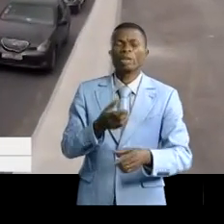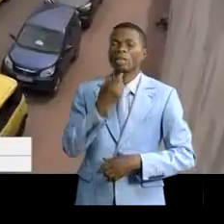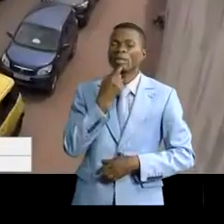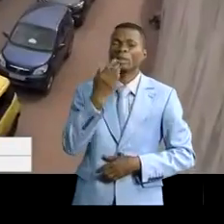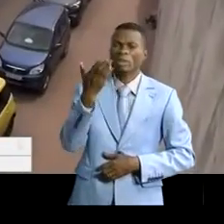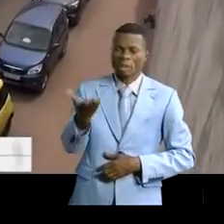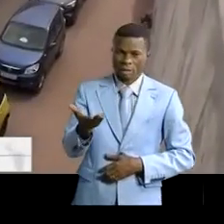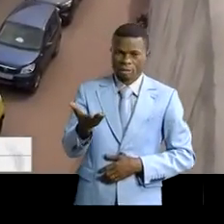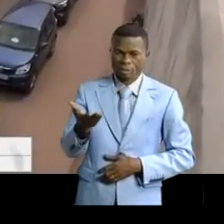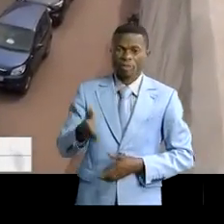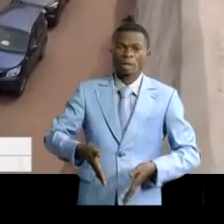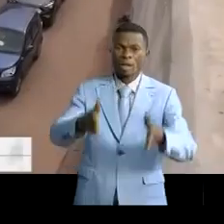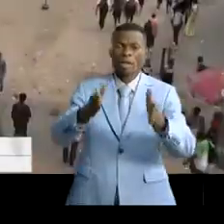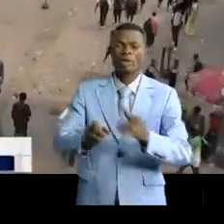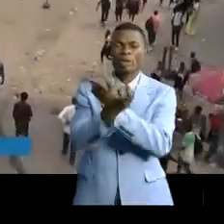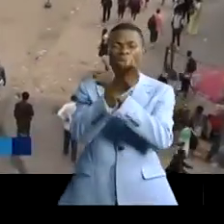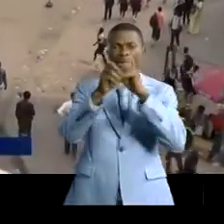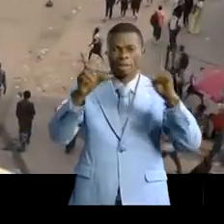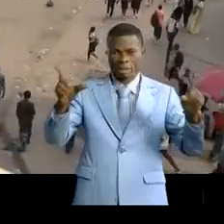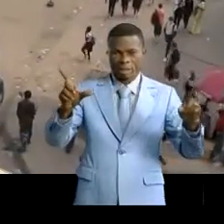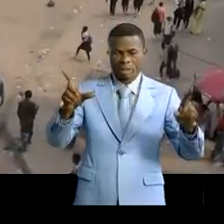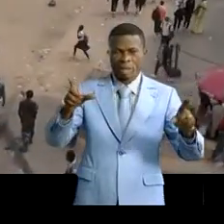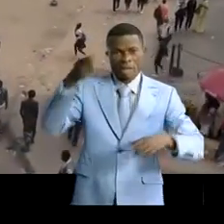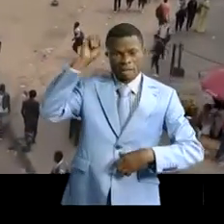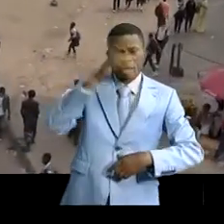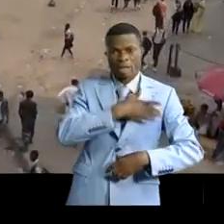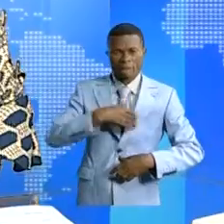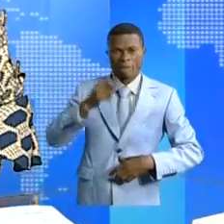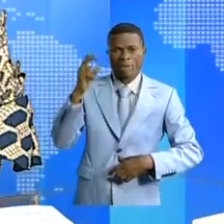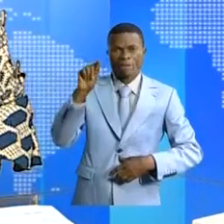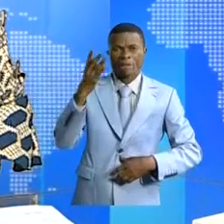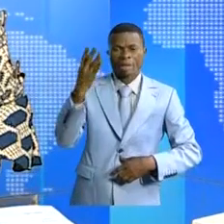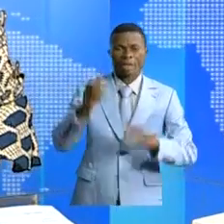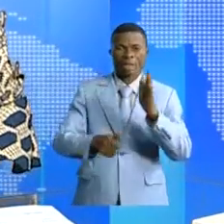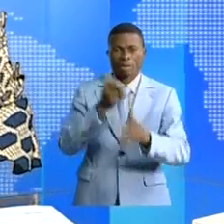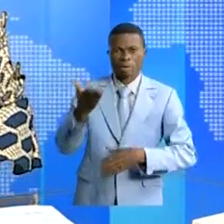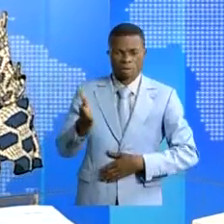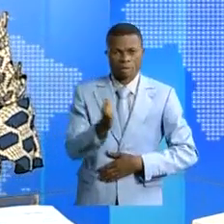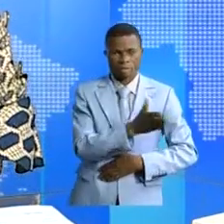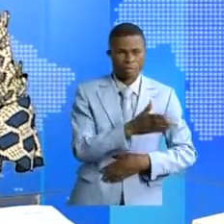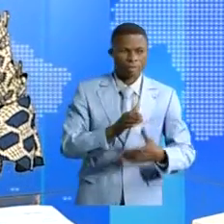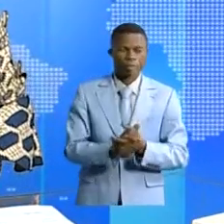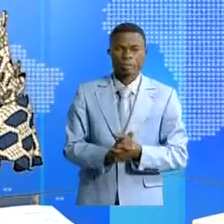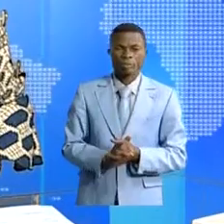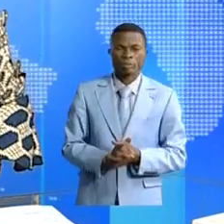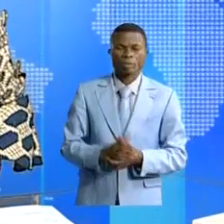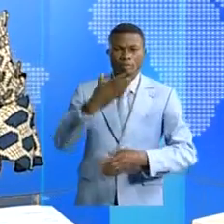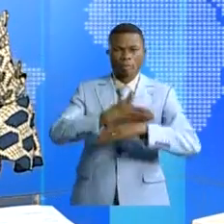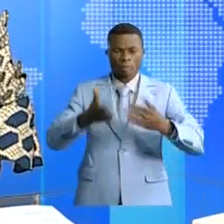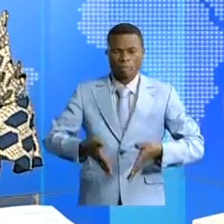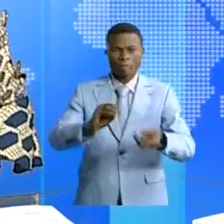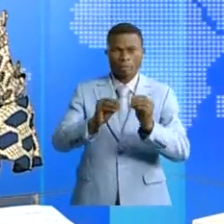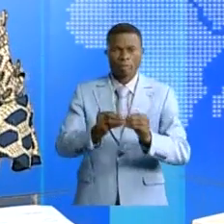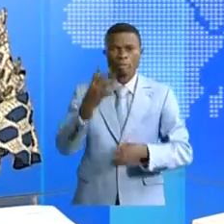historique qui est l'avenir de la Libération ex 24 novembre. Parlons travaux de réhabilitation de la route nationale